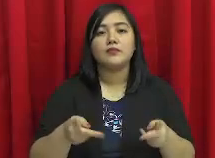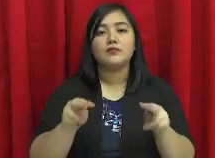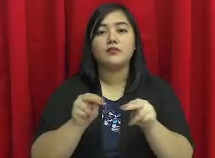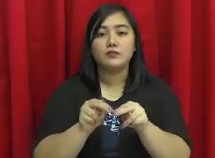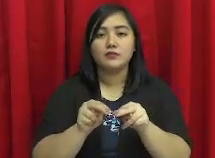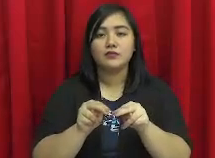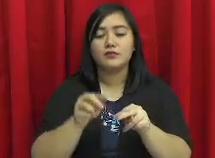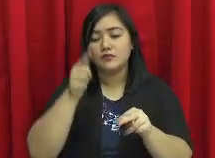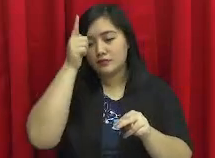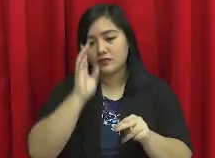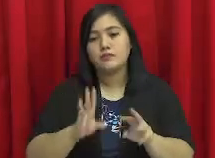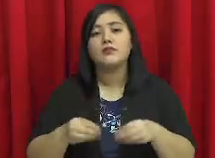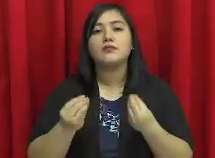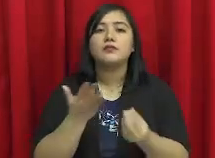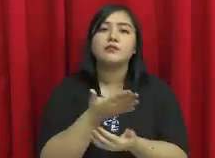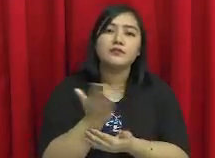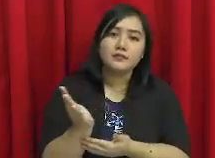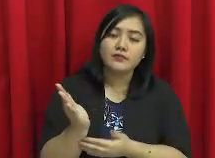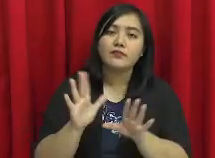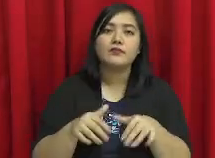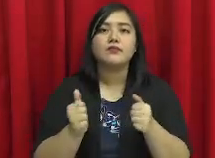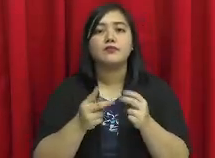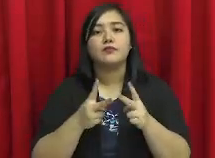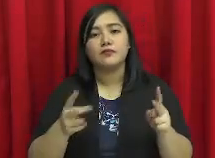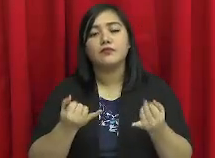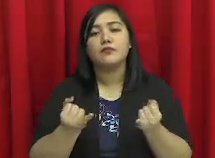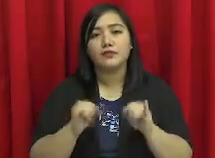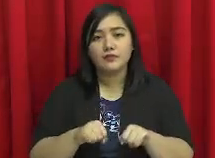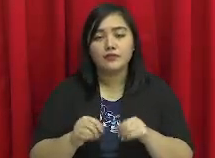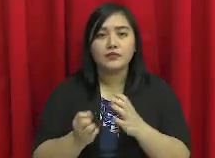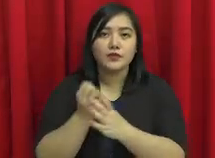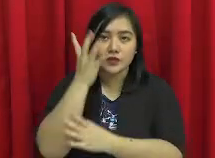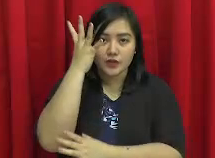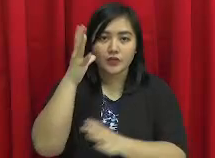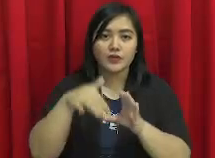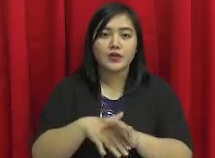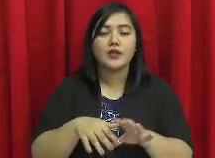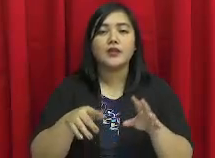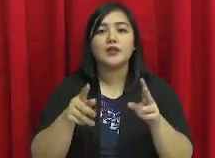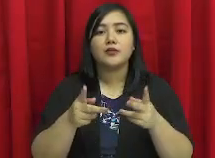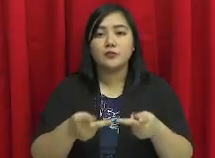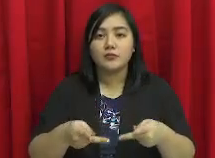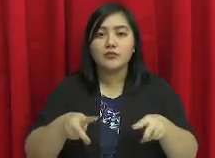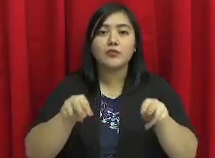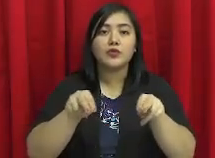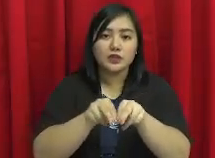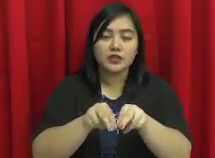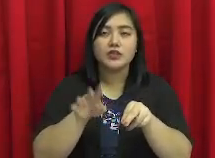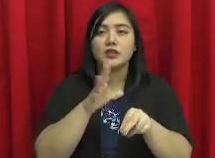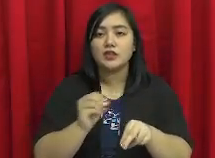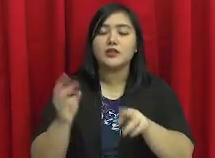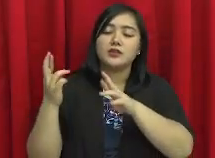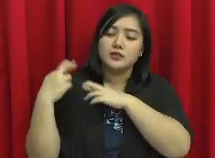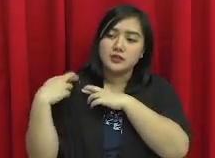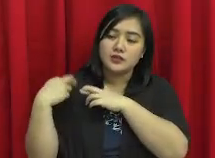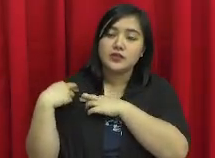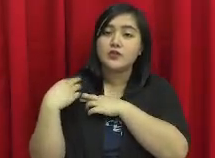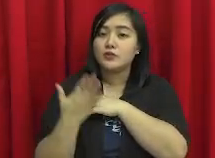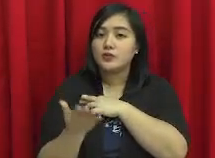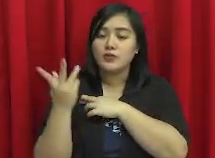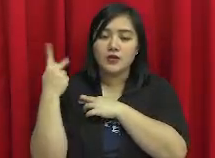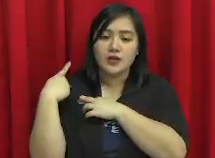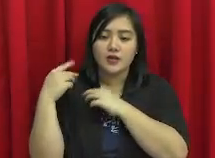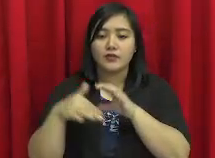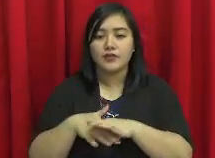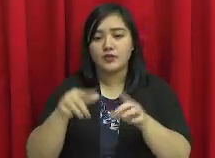importante na kailangan lumago tayo sa position, sa responsibility na meron tayo na kinatatayuan ngayon sa